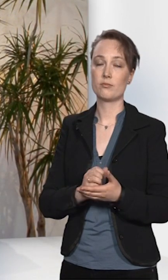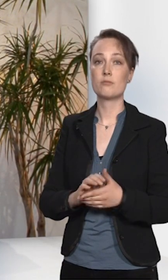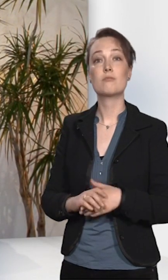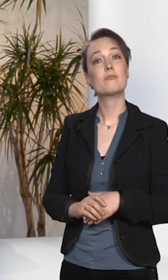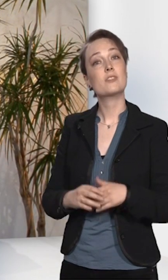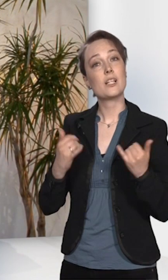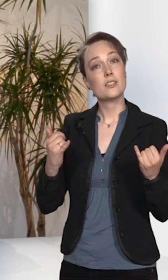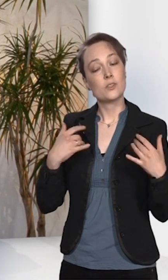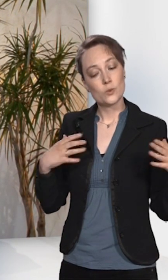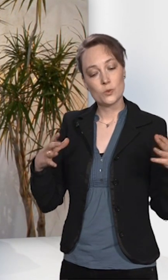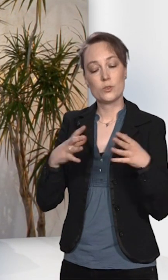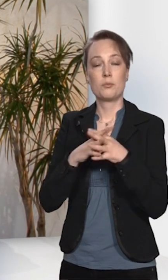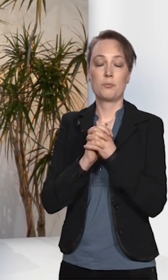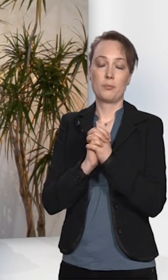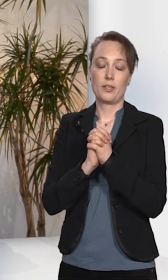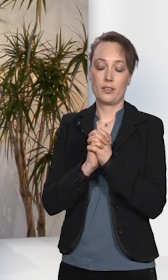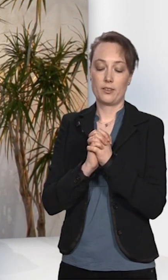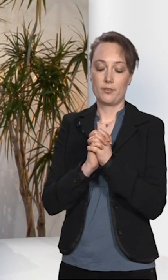Lassen Sie uns miteinander beten.